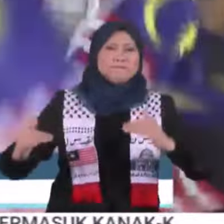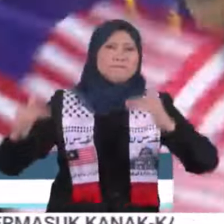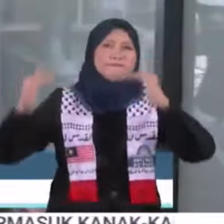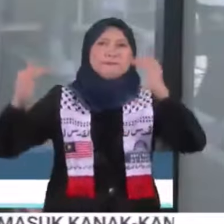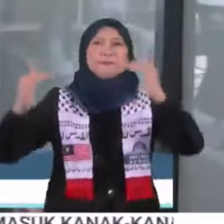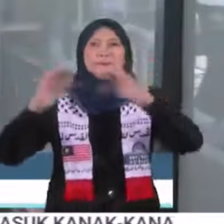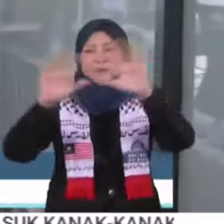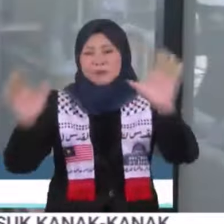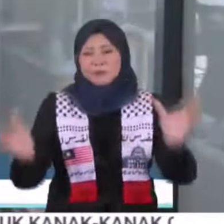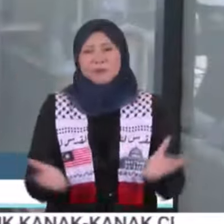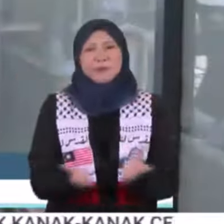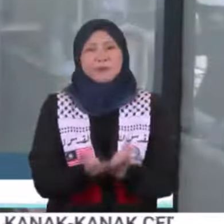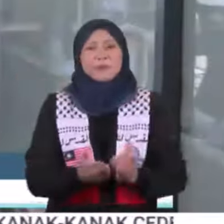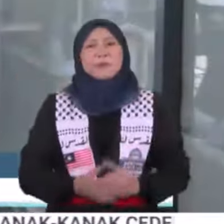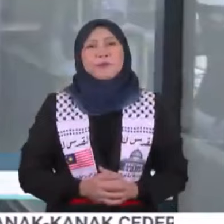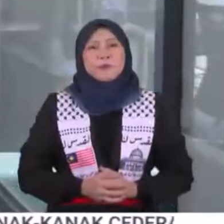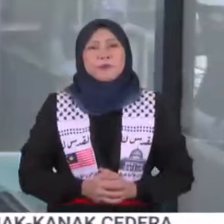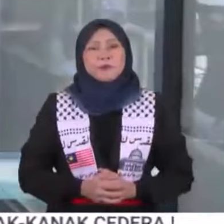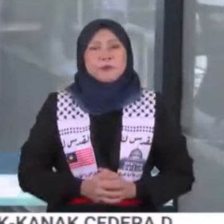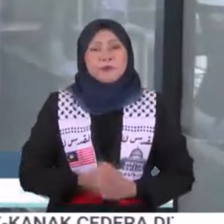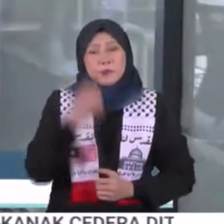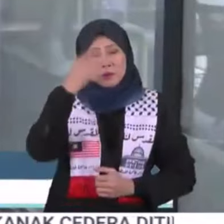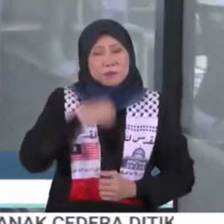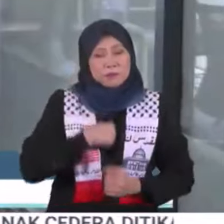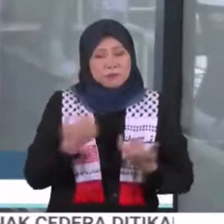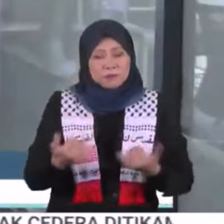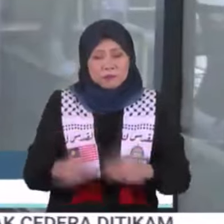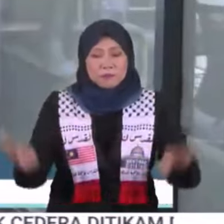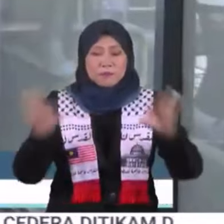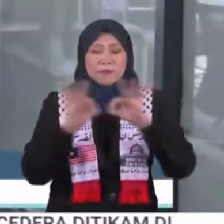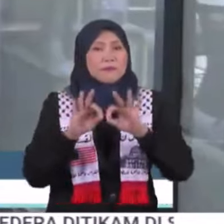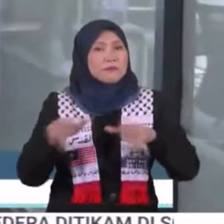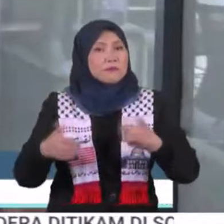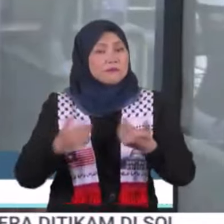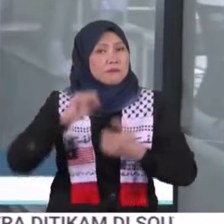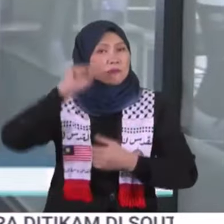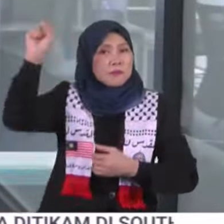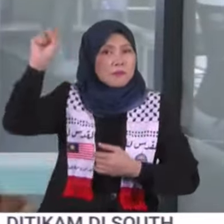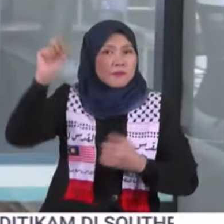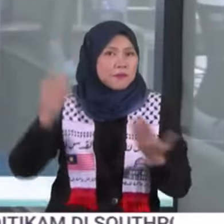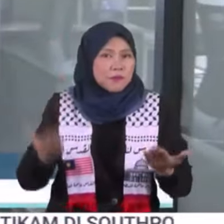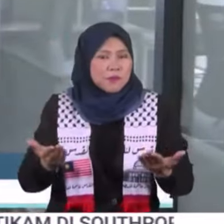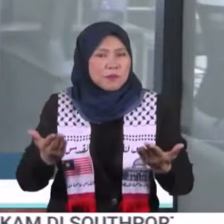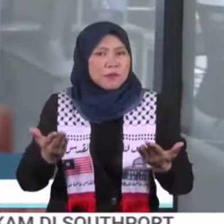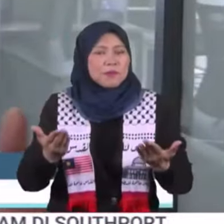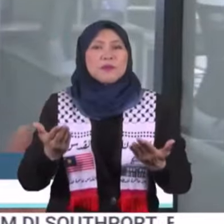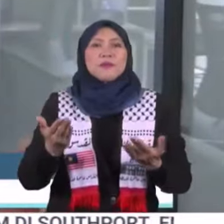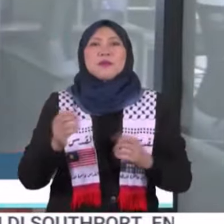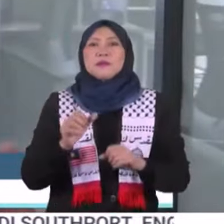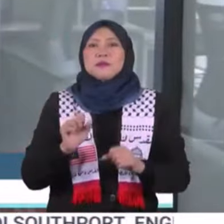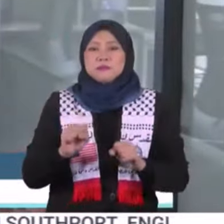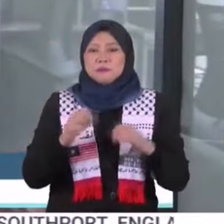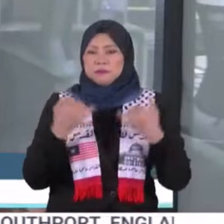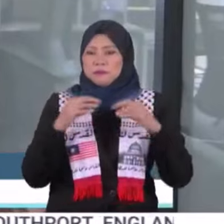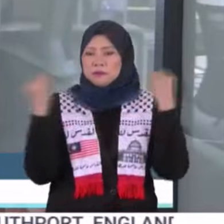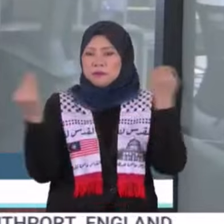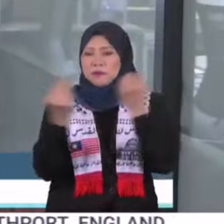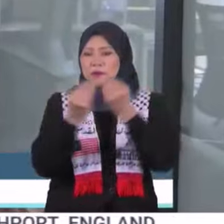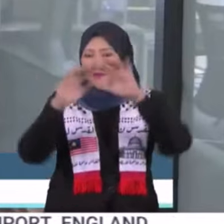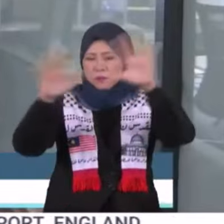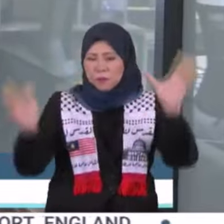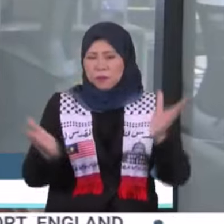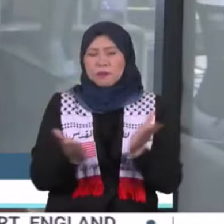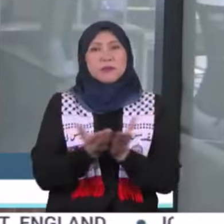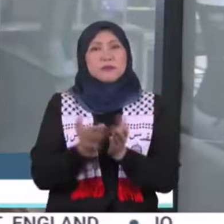global. Pada saya, yang paling penting adalah bagaimana kita mengisi kemerdekaan, kerana kita adalah masyarakat global di